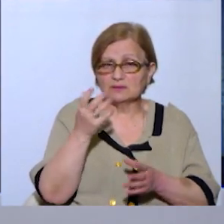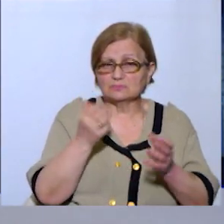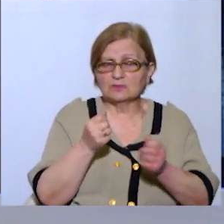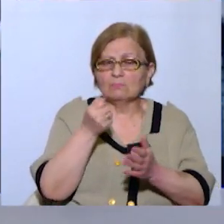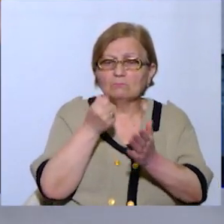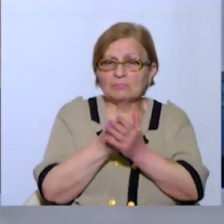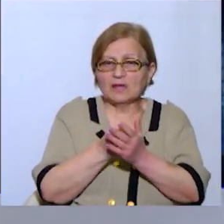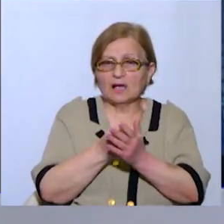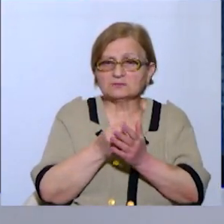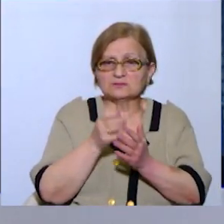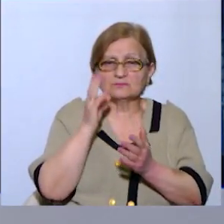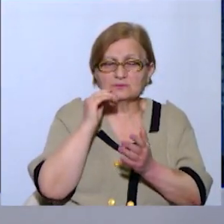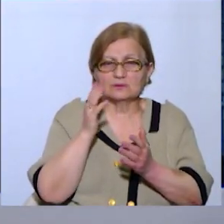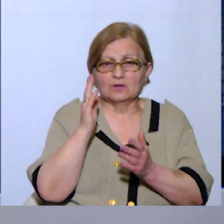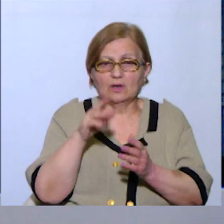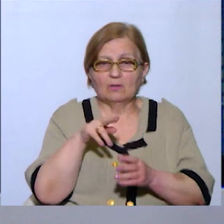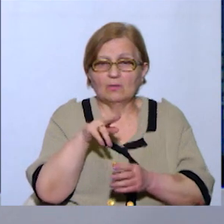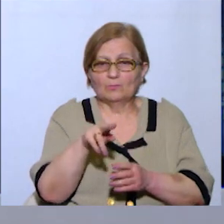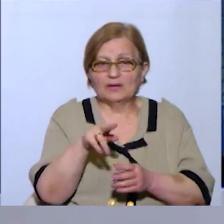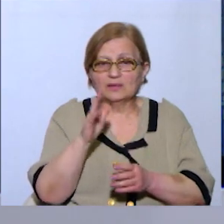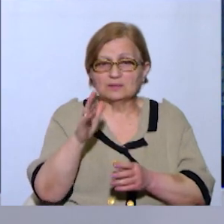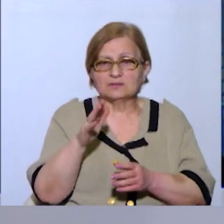მიაღწევს, როცა პე ტოლი იქნება